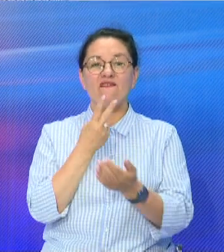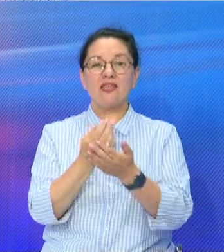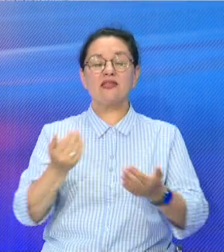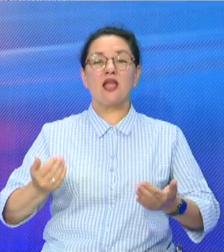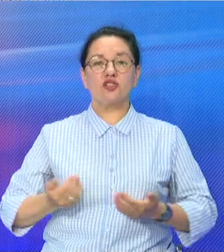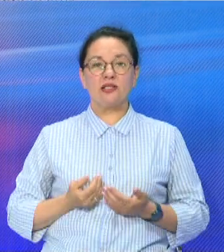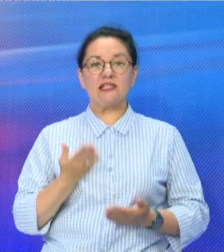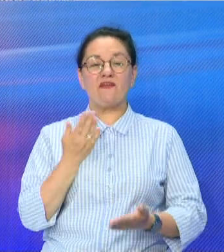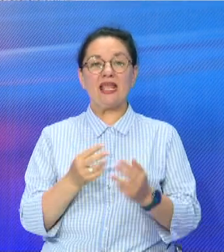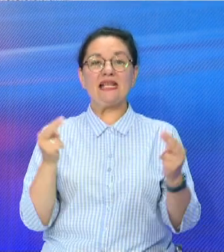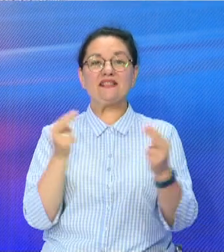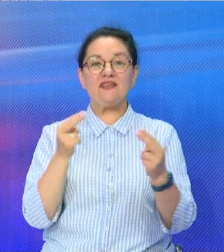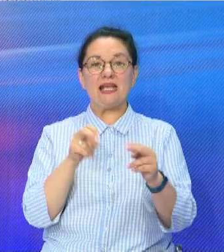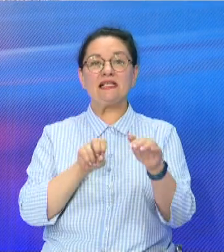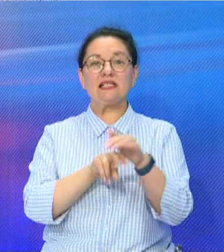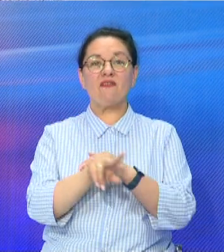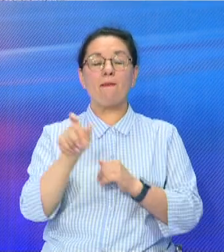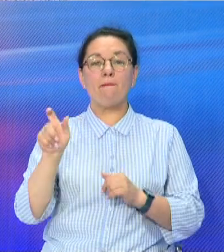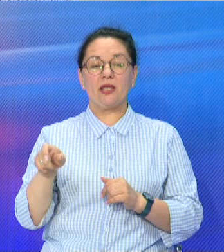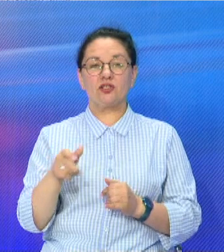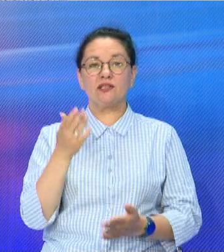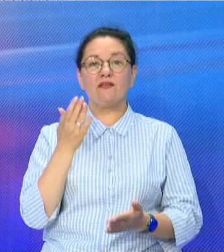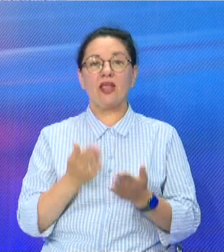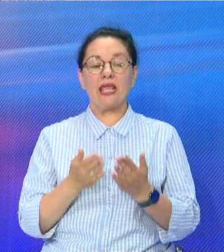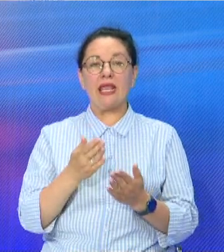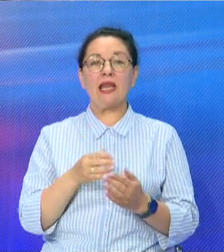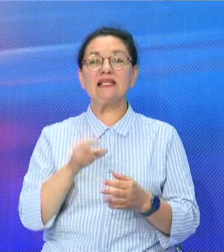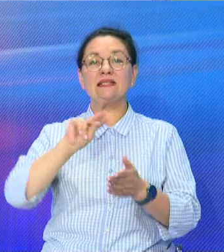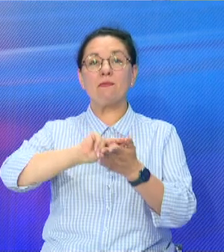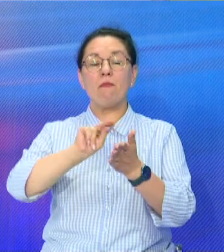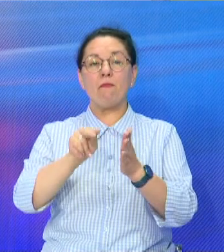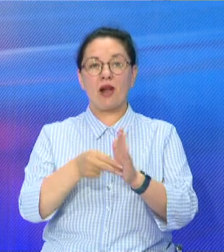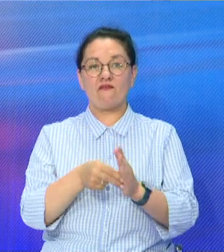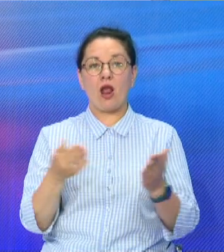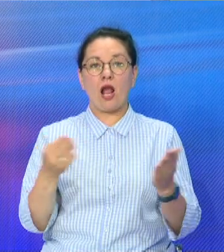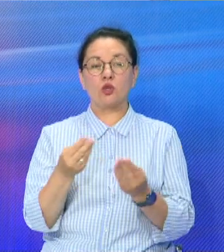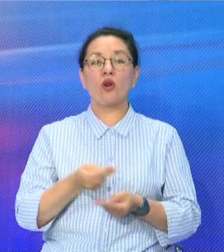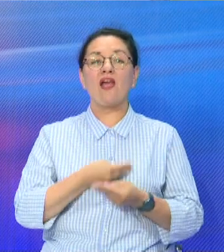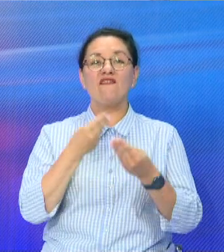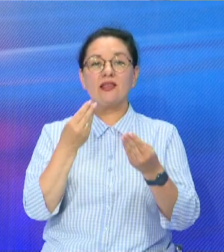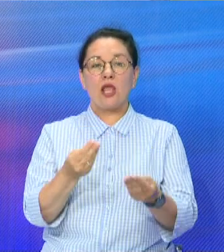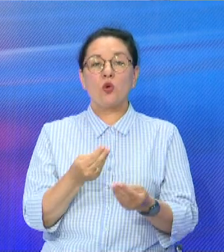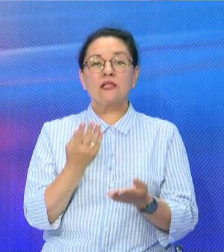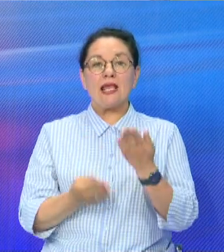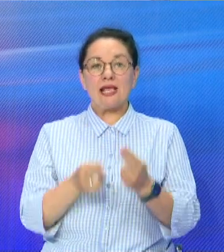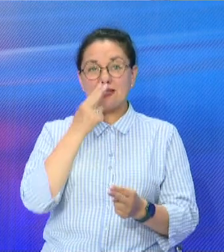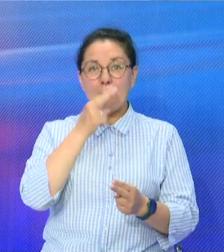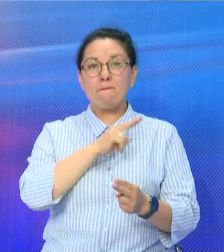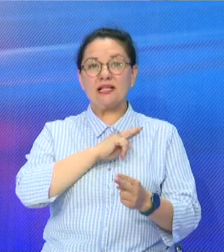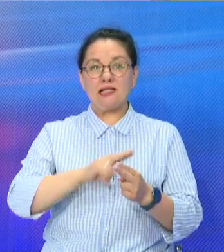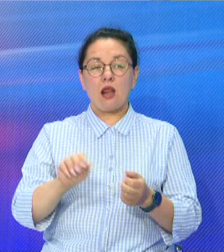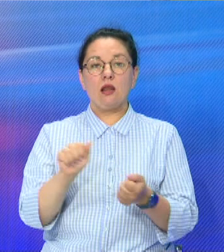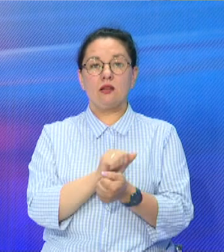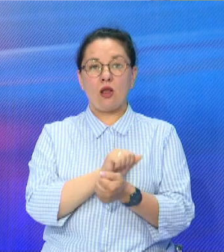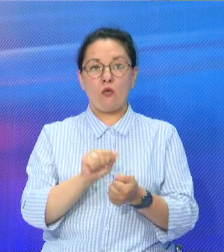беженца оба зарегистрированная установленным чином до ветка и к и выдаётся выпад куст рад и документа чтоб подтверждая